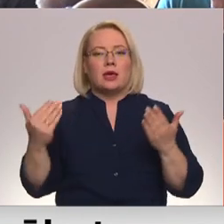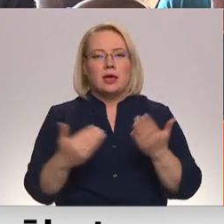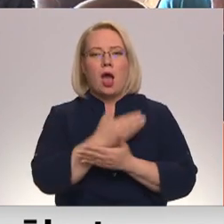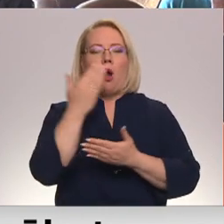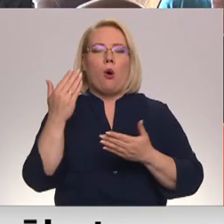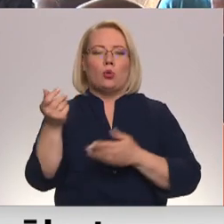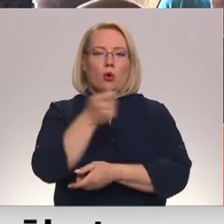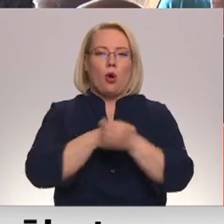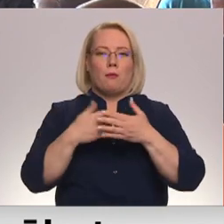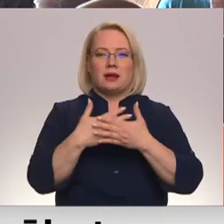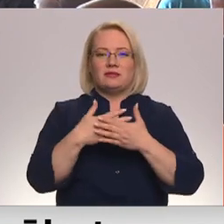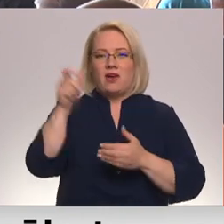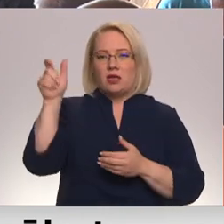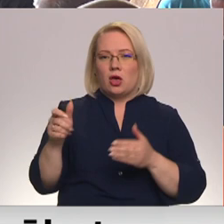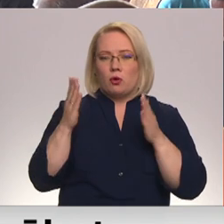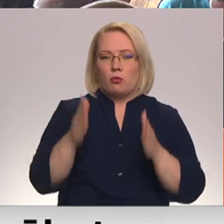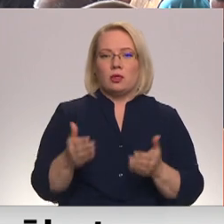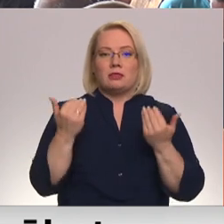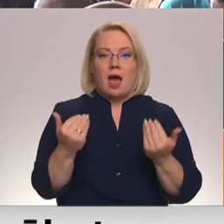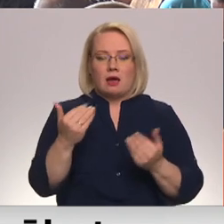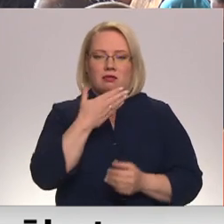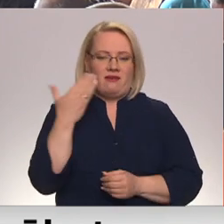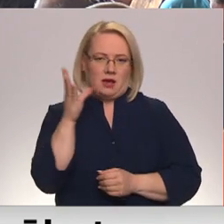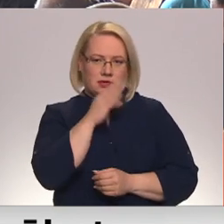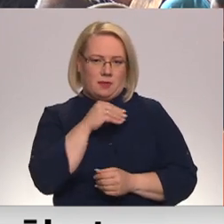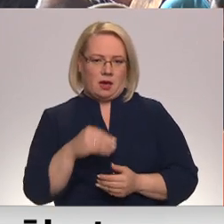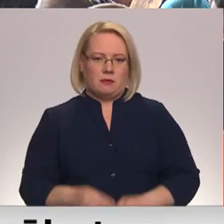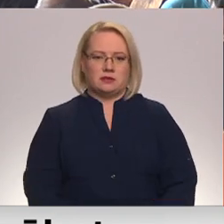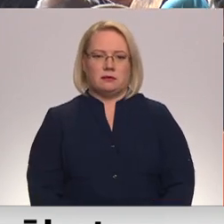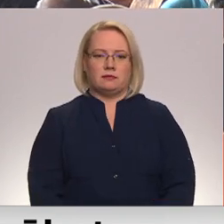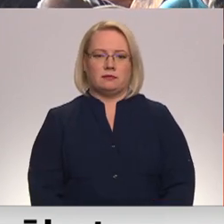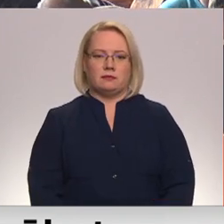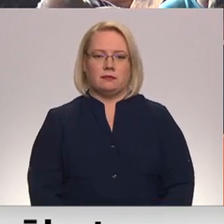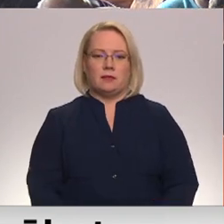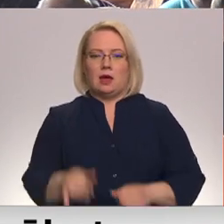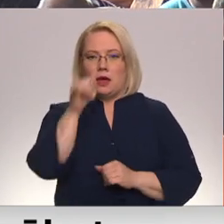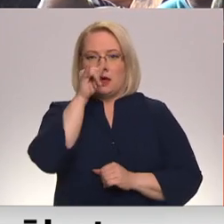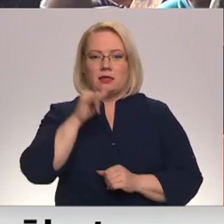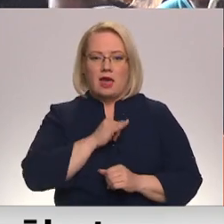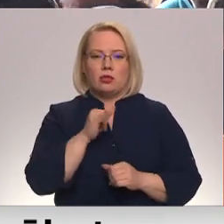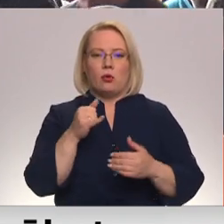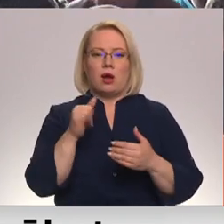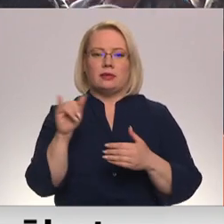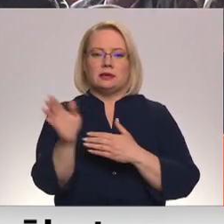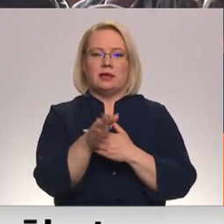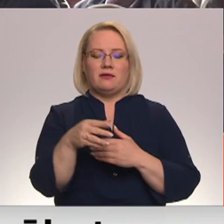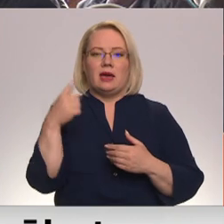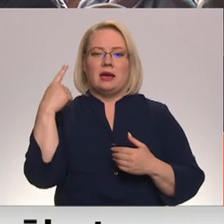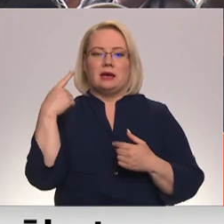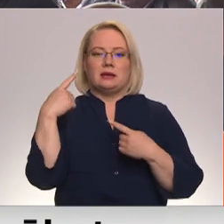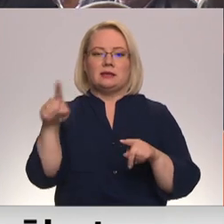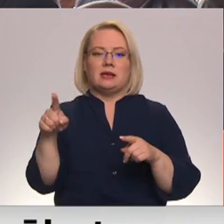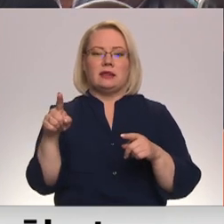piekrastes komerces zvejnieku pašreiz esot teju neiespējami. Nedod jauns reģistrs. Pareiz citiem stāv mājās desmit